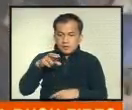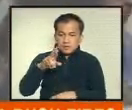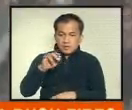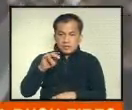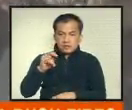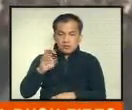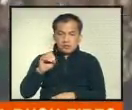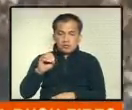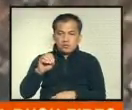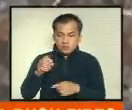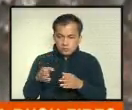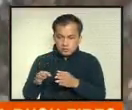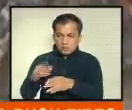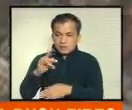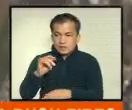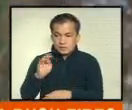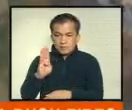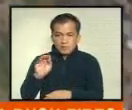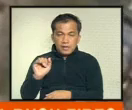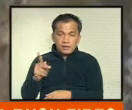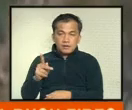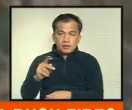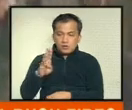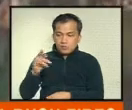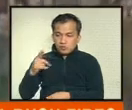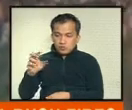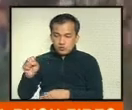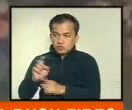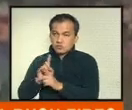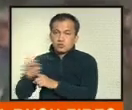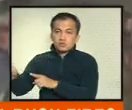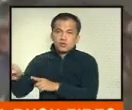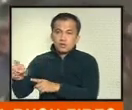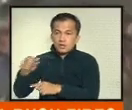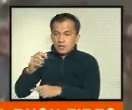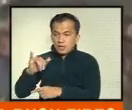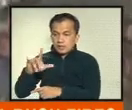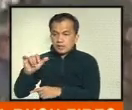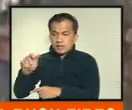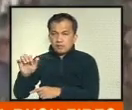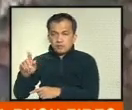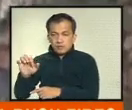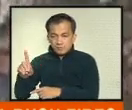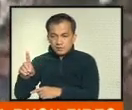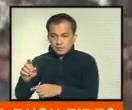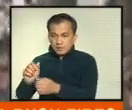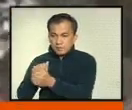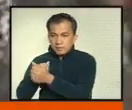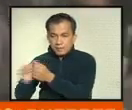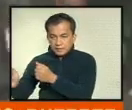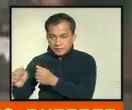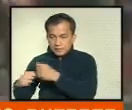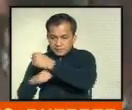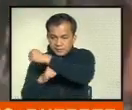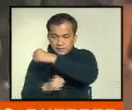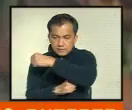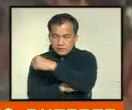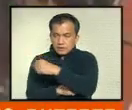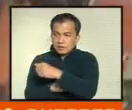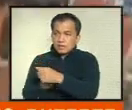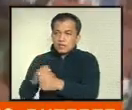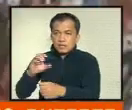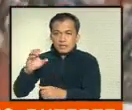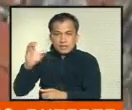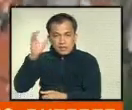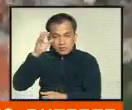ang Katigbak Drive, Burgos Street, counterflow sa Finance Road patungong Ayala Boulevard, tatawid ng Ayala Bridge, diretsyo sa Carlos